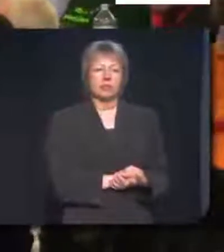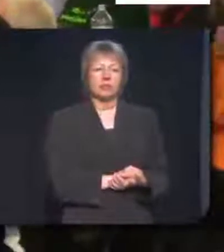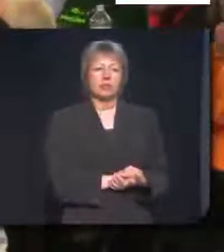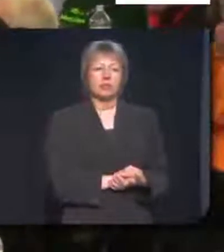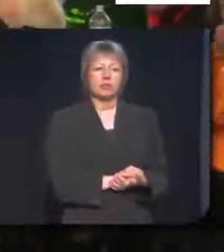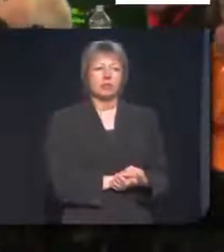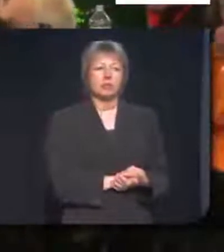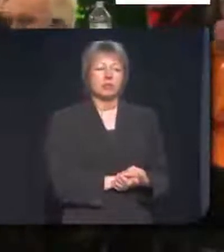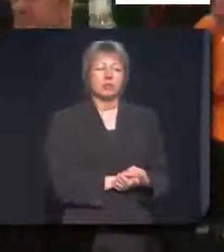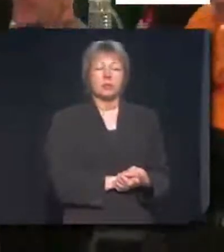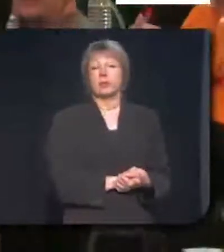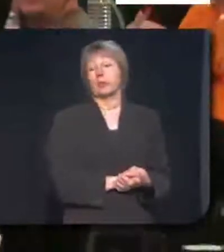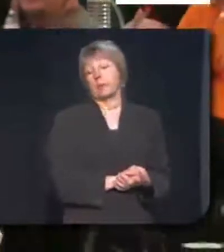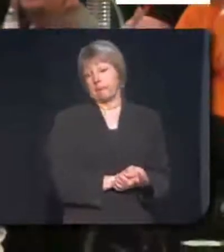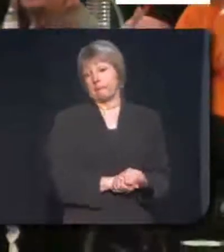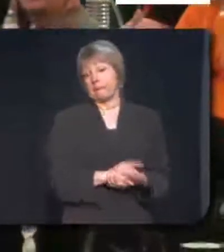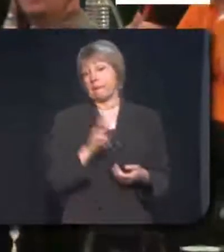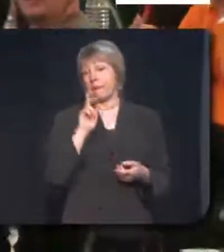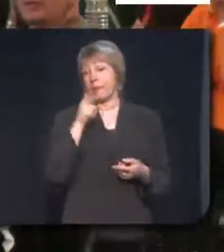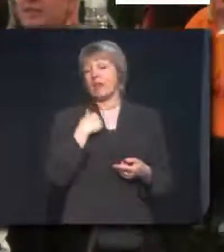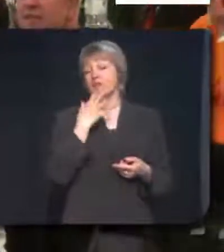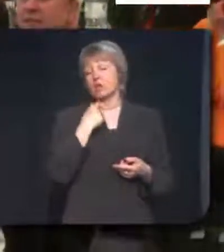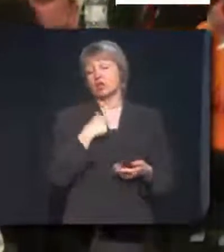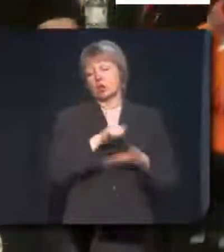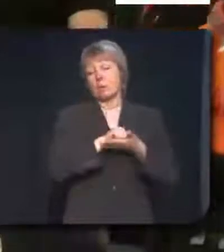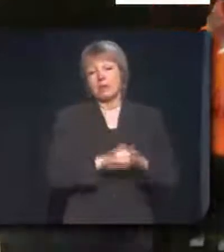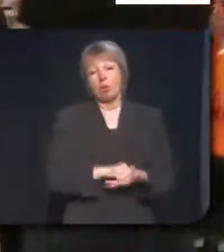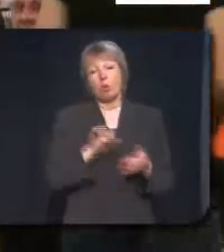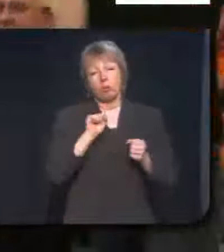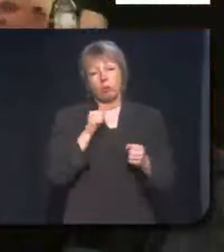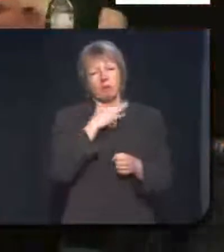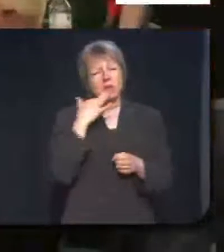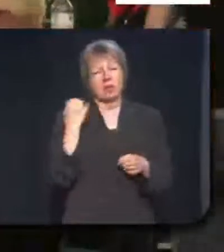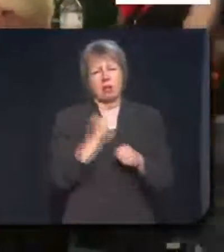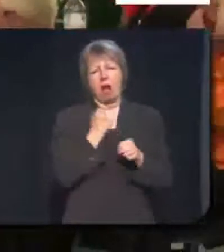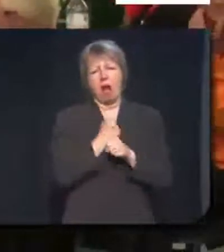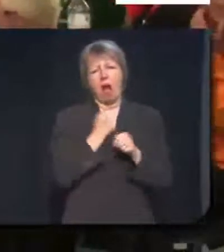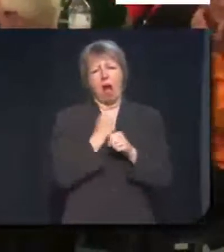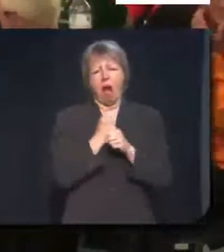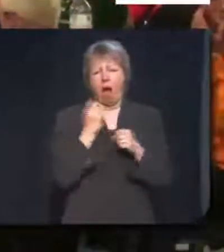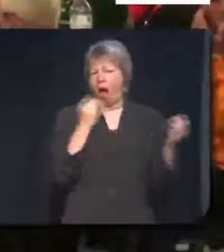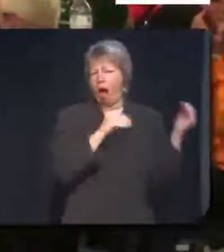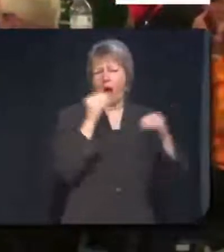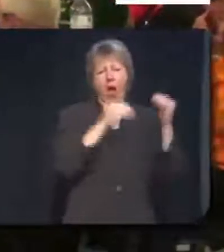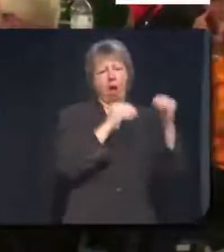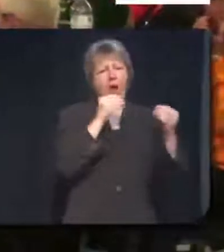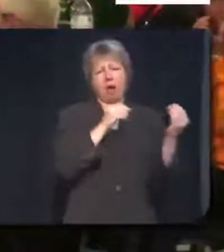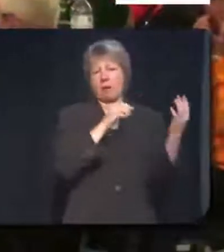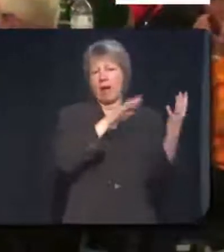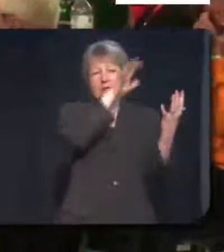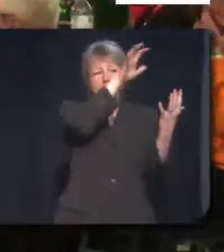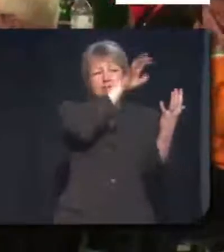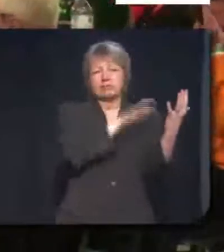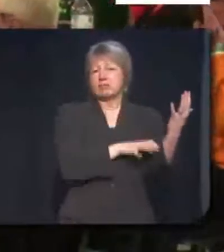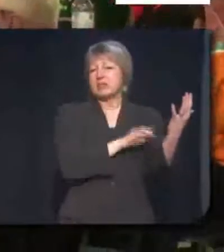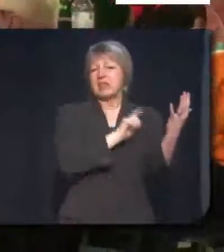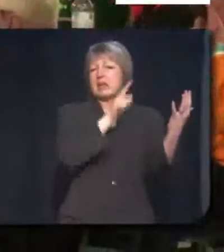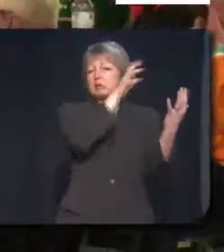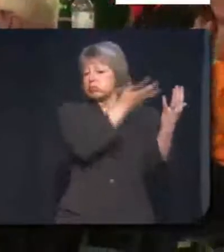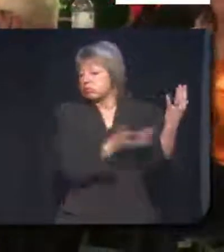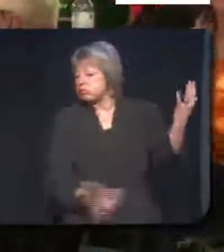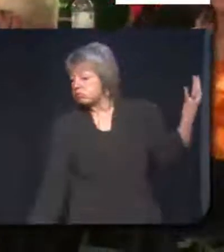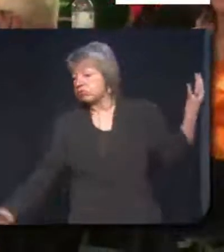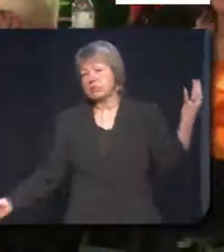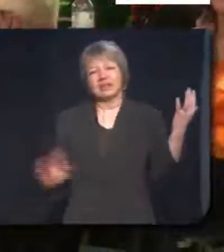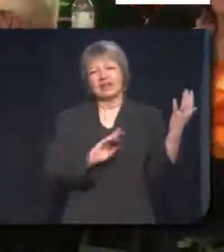ich möchte betonen wie viel Arbeit da reingeflossen ist das sieht man vielleicht nicht das sind wenige zahlen da sind viele Leute weiter für gereist und es ist lohnt sich wirklich diesen Antrag zu